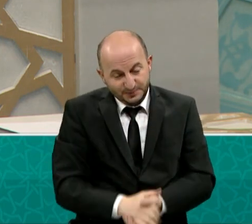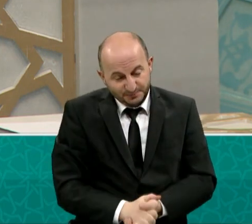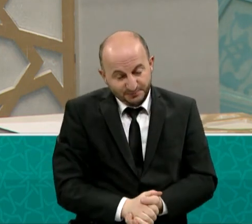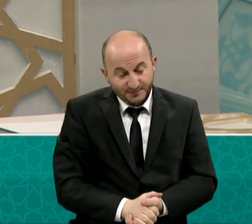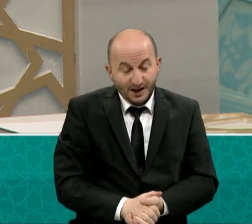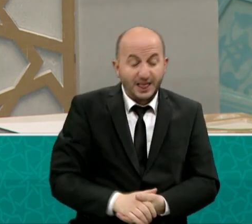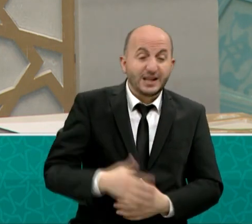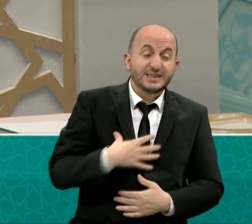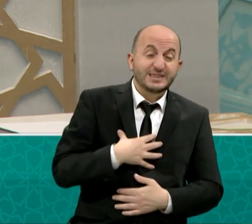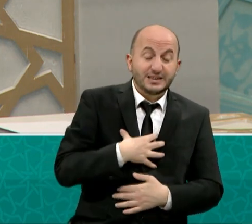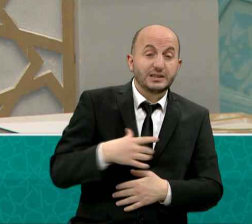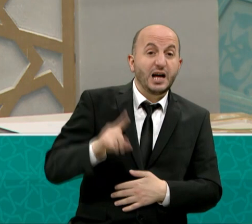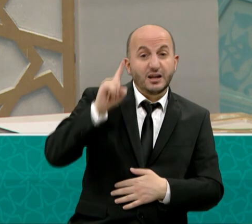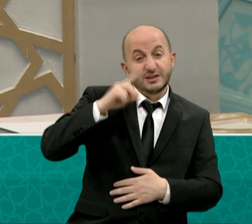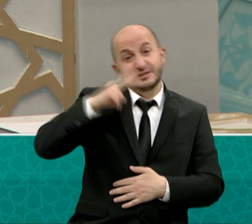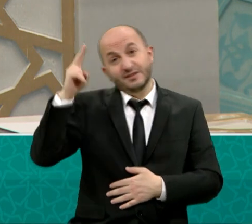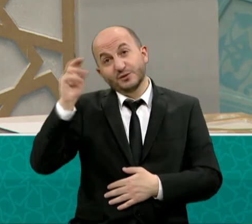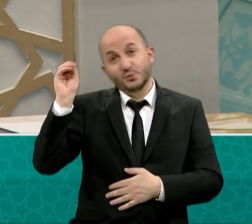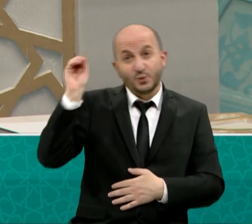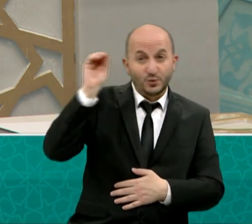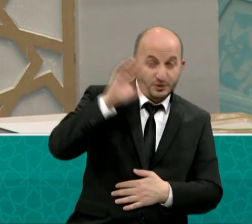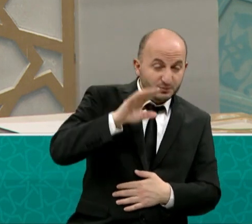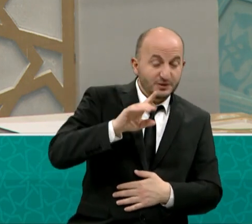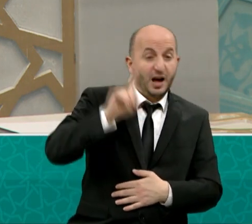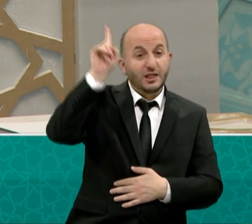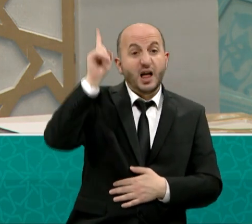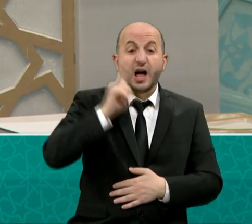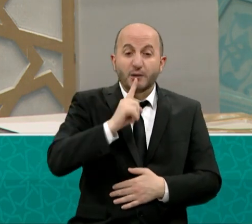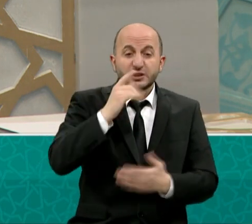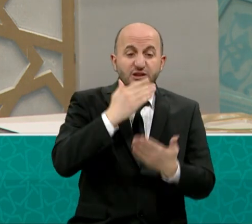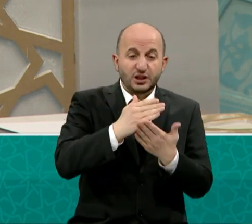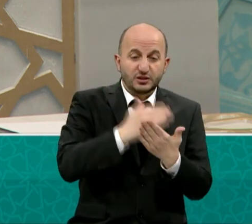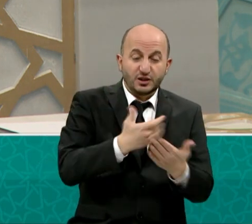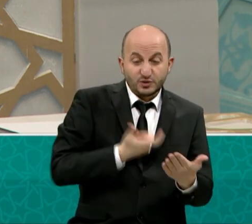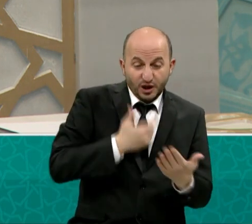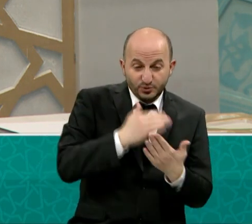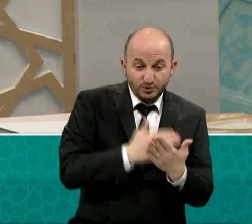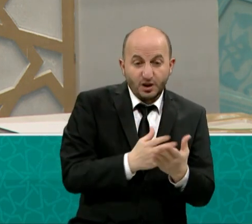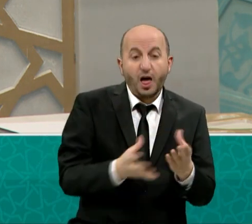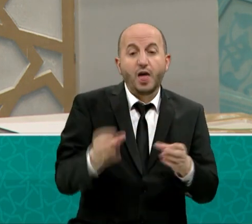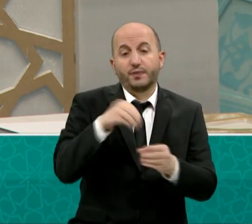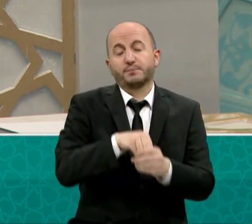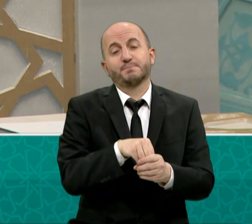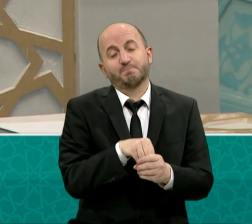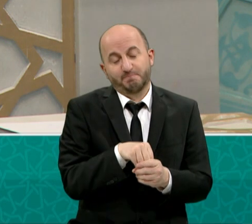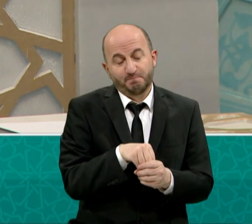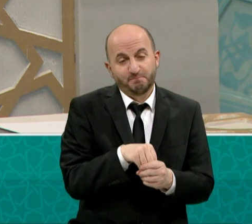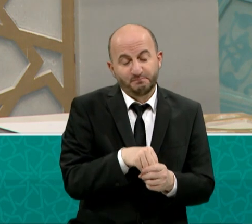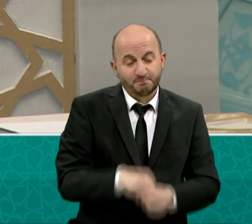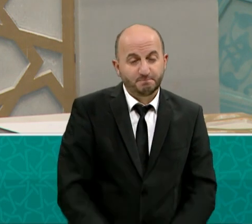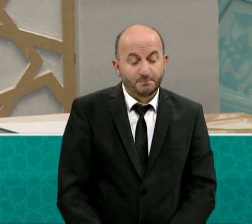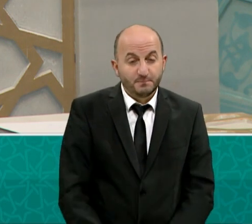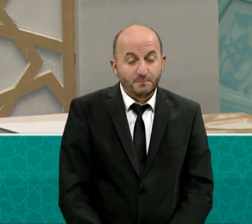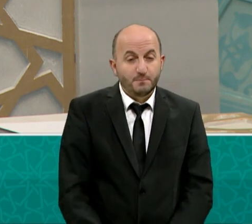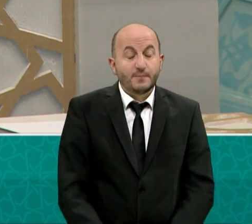Allah tarafından gönderilen ilahi kanunlar manzumesidir. Değerli kardeşlerim,